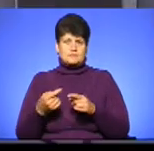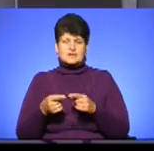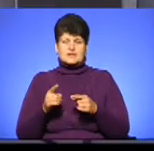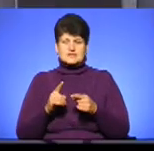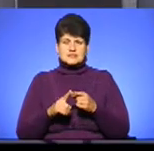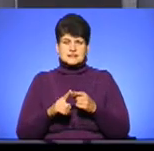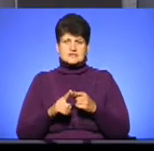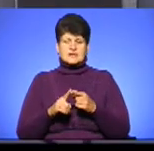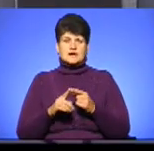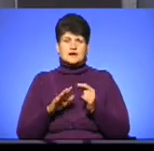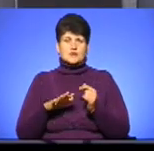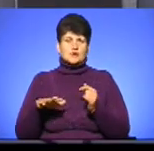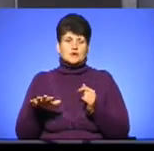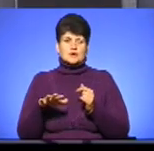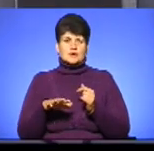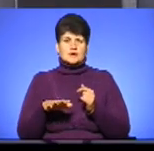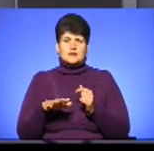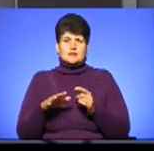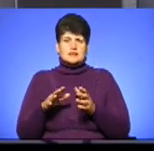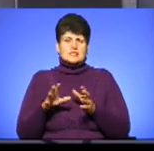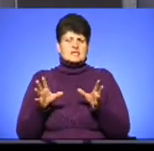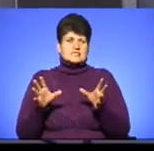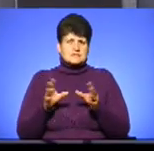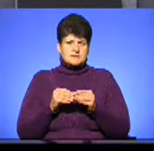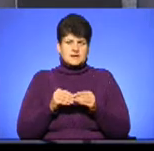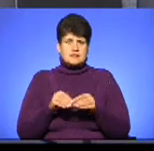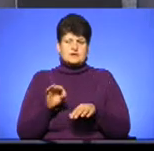все зоантропонозне захворювання, тобто спільне для тварин і людей.